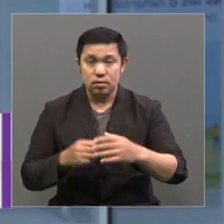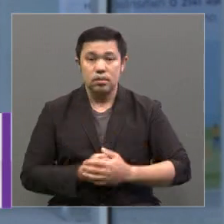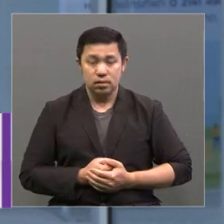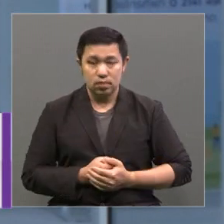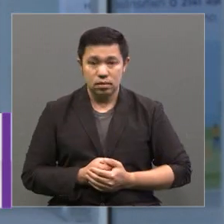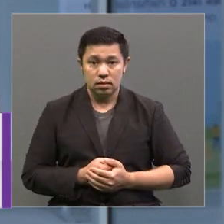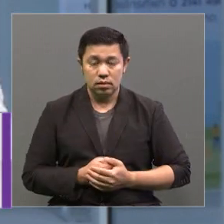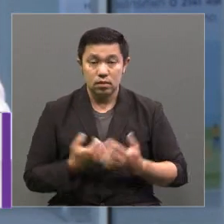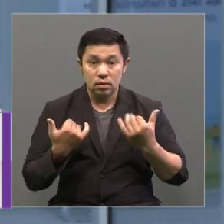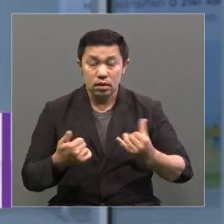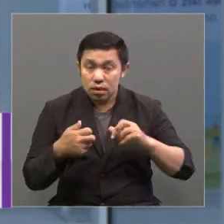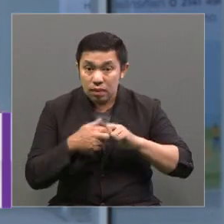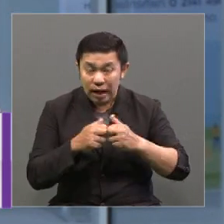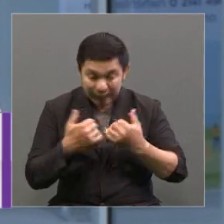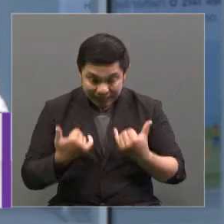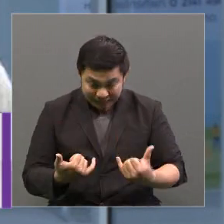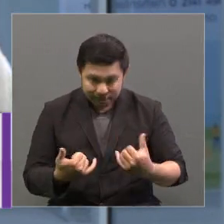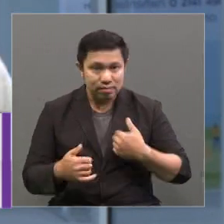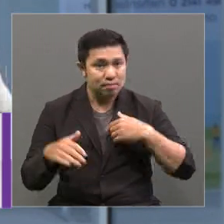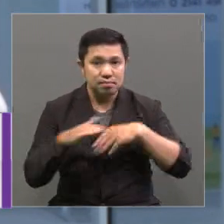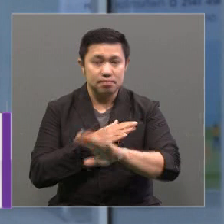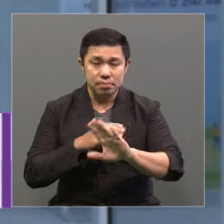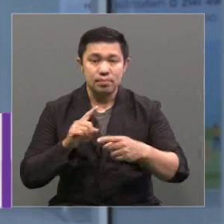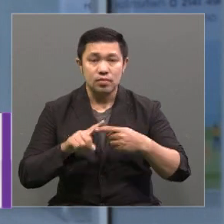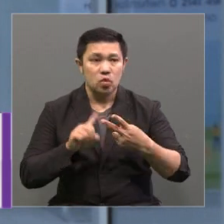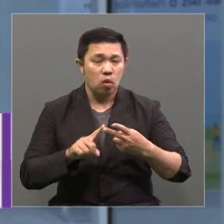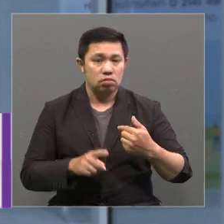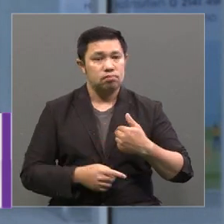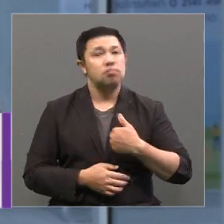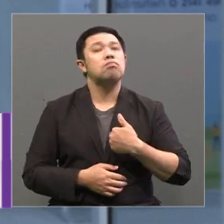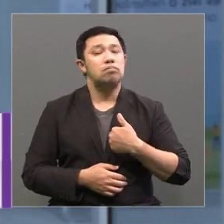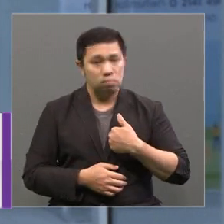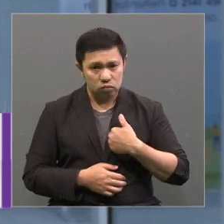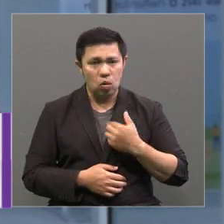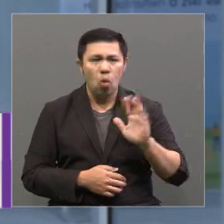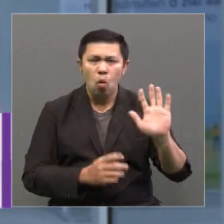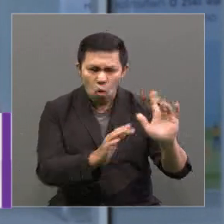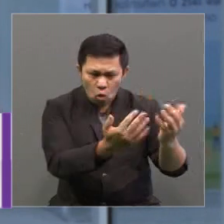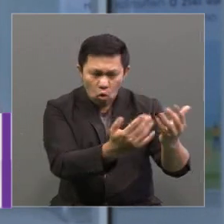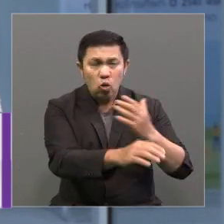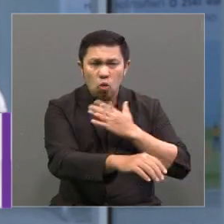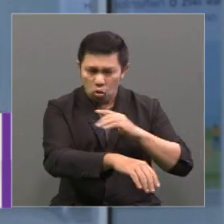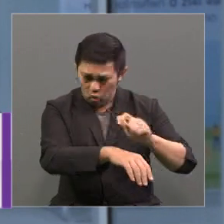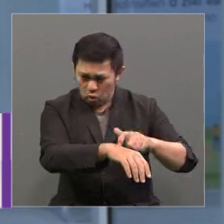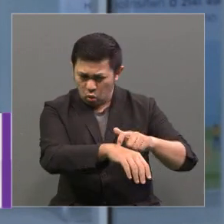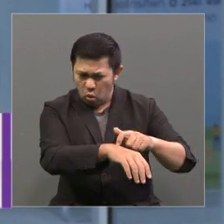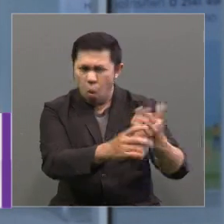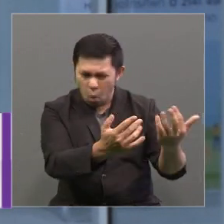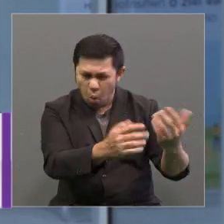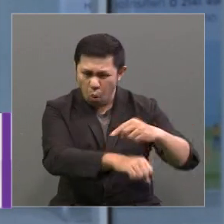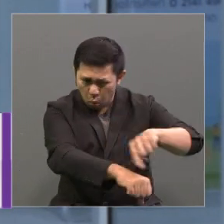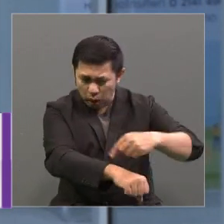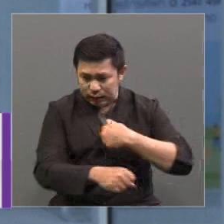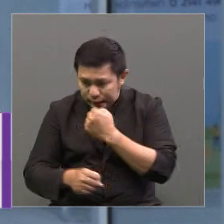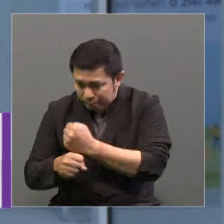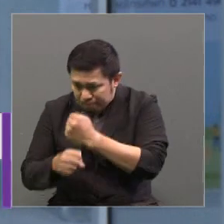ที่เกิดเรื่องครั้งนี้2หนูอยากมาขอเจตนาในการว่าหนูขอเวลาหน่อยได้ไหมขอเวลาได้ทำมาห